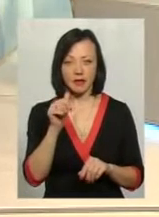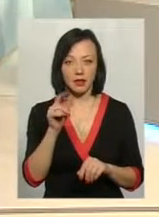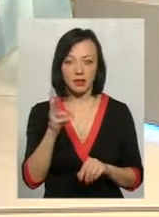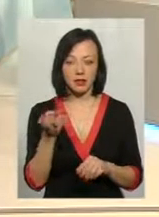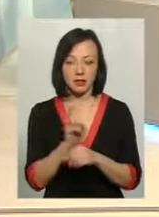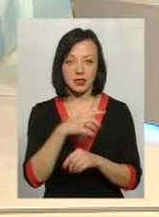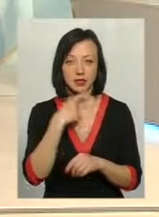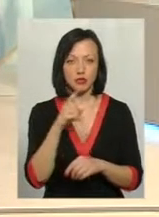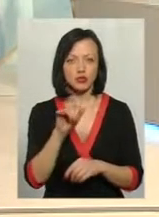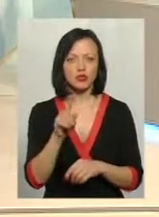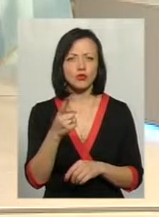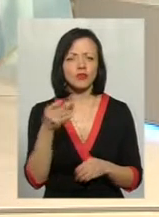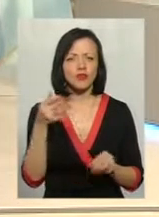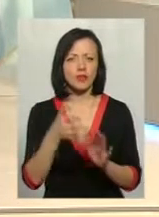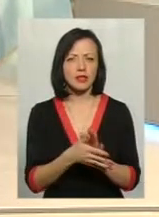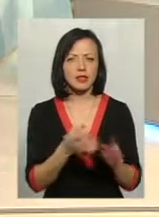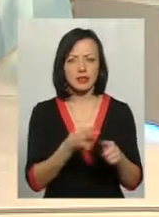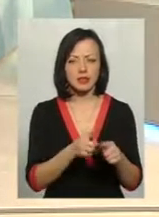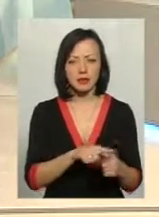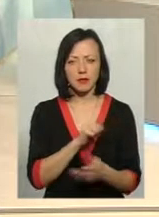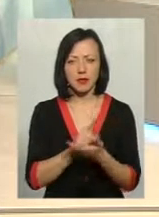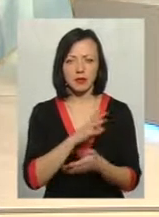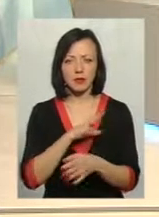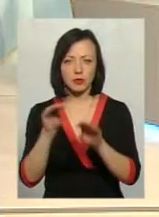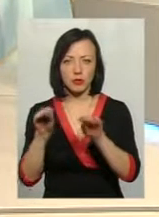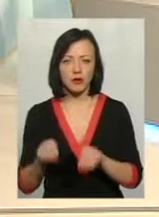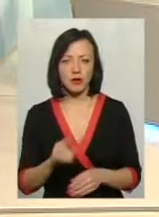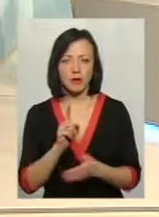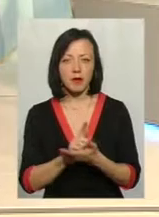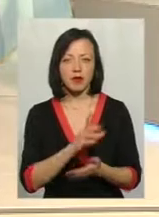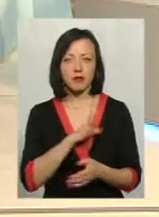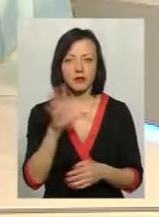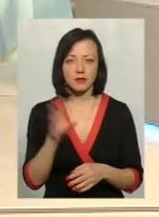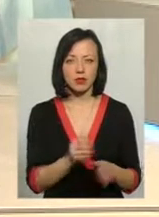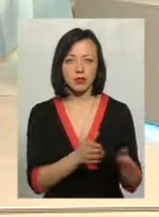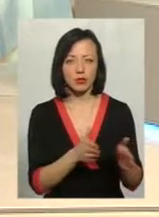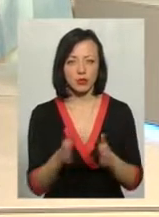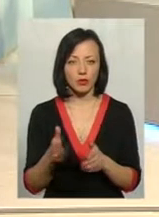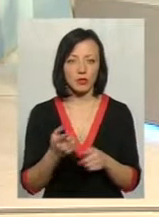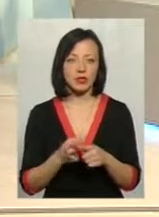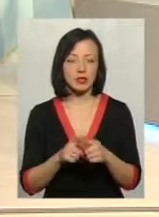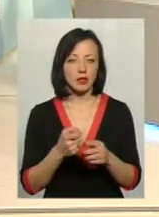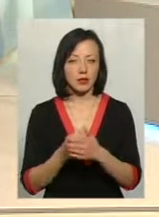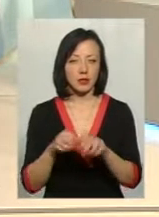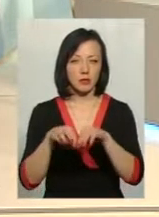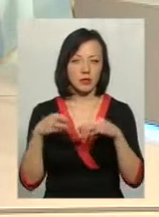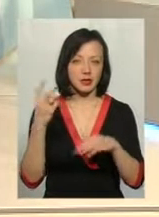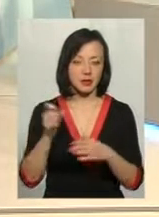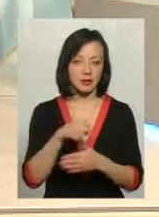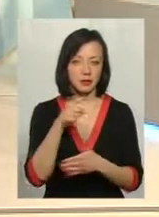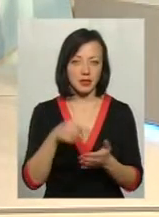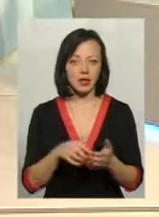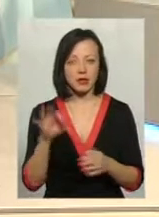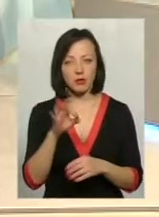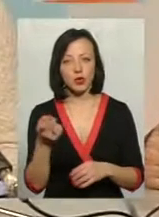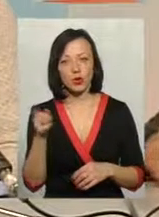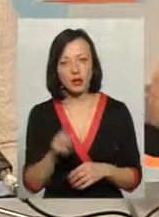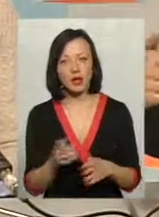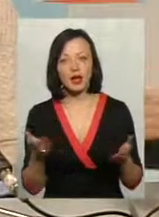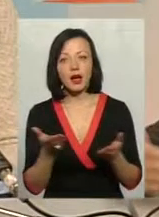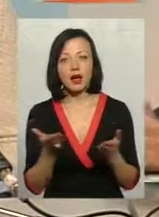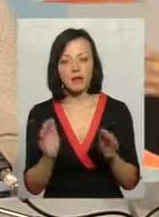і не сказали, а чому ви витратили на це, мали би бути протоколи, мало би вже бути все готово. Це до міністерства запитання стосовно того,